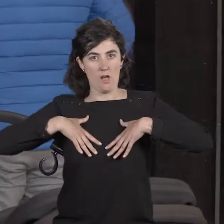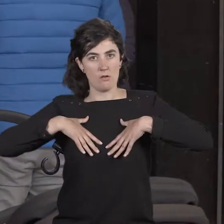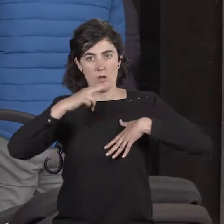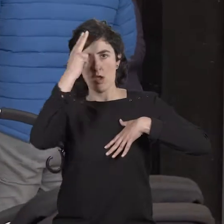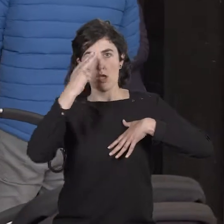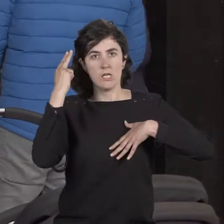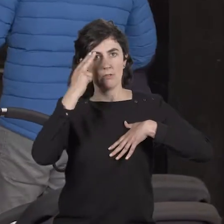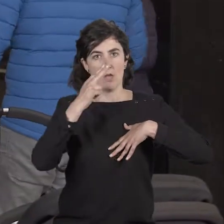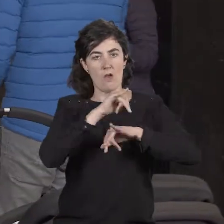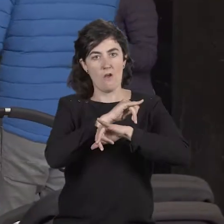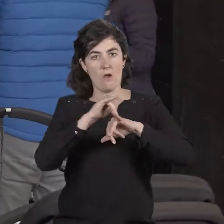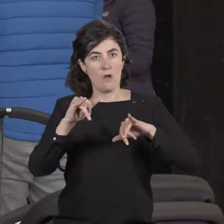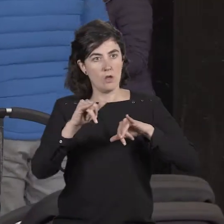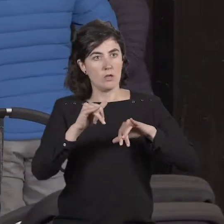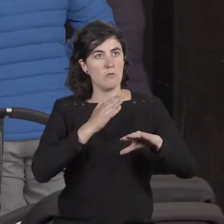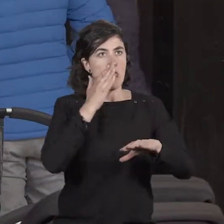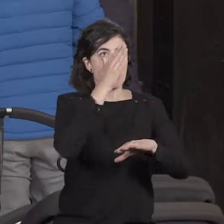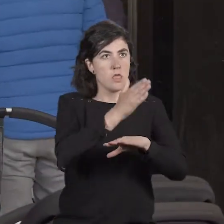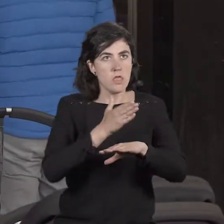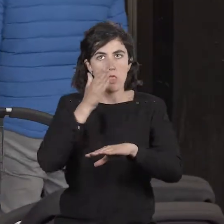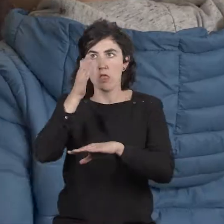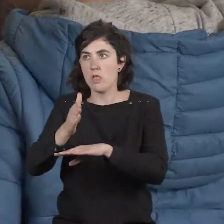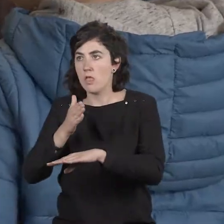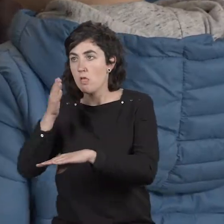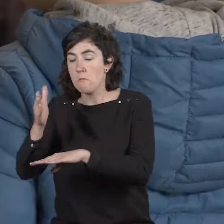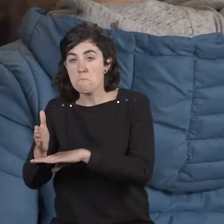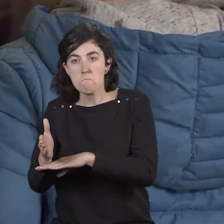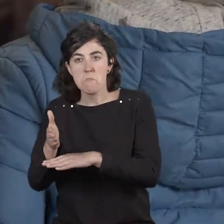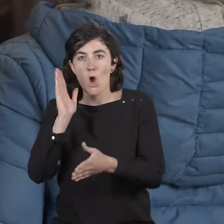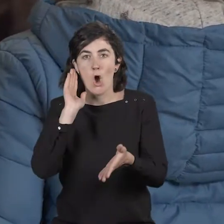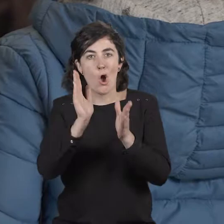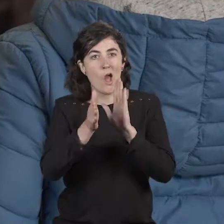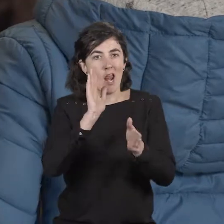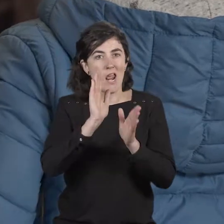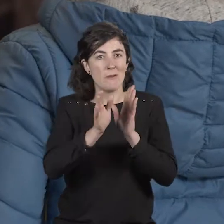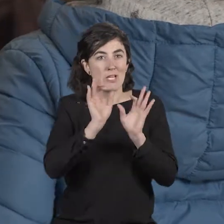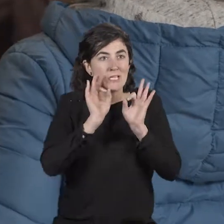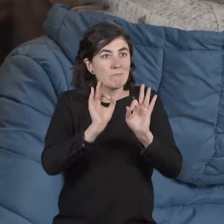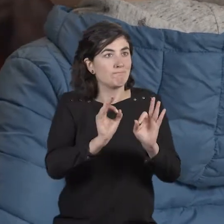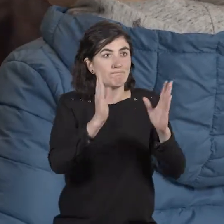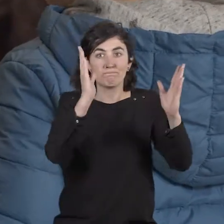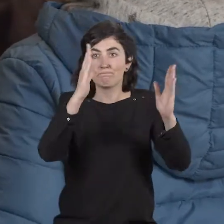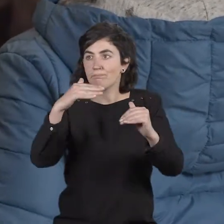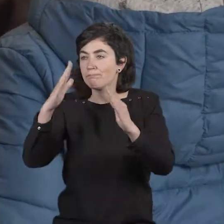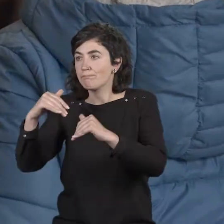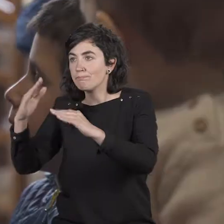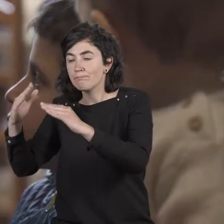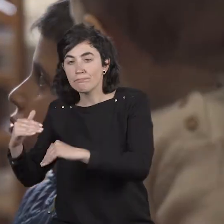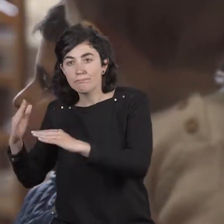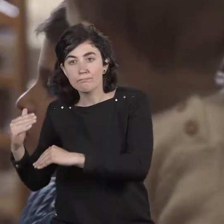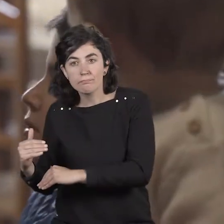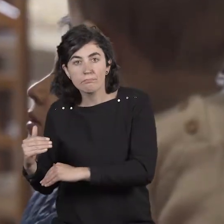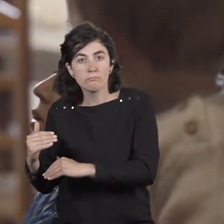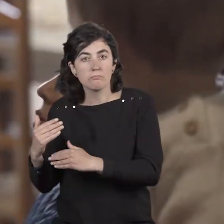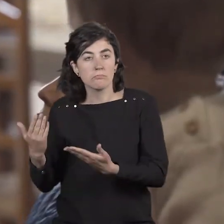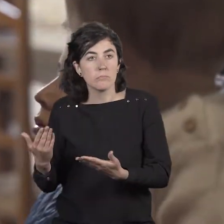ginen rekorrido bat ba oso deser osoa zeren, ez egoen ezer rehabilitazio berezia berarentzat, zin genuen aurkitu